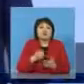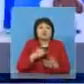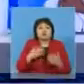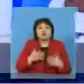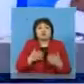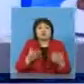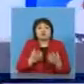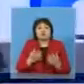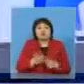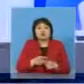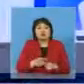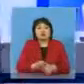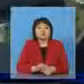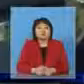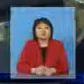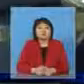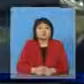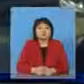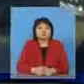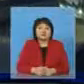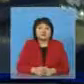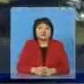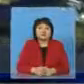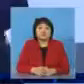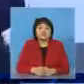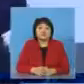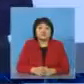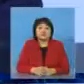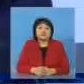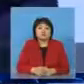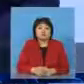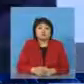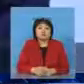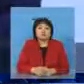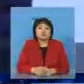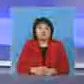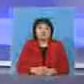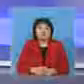здравоохранение. Гульдана Каленкызы, Самат Каликенов, Жанадиль Сагиев, телеканал Актобе.